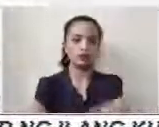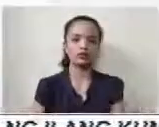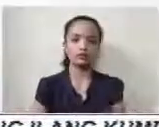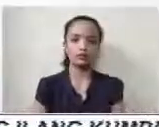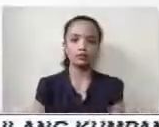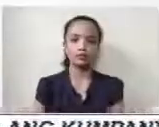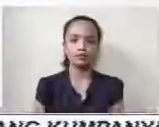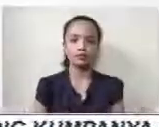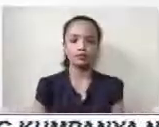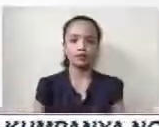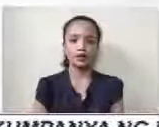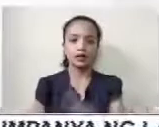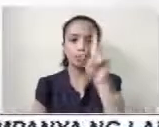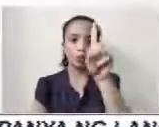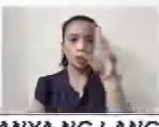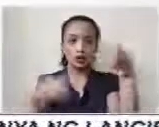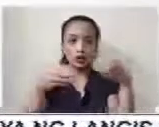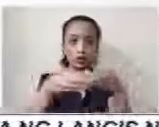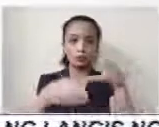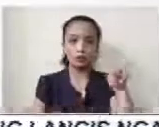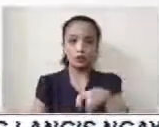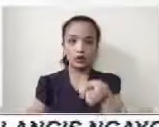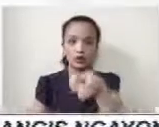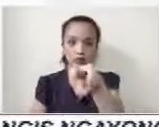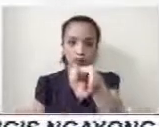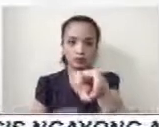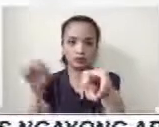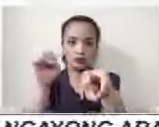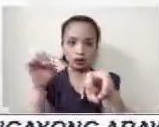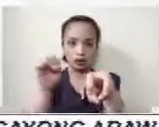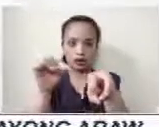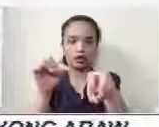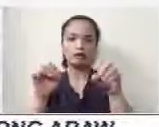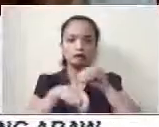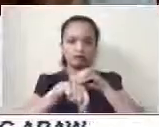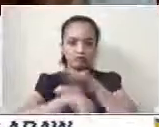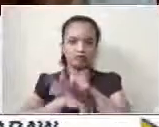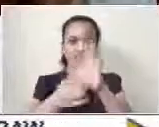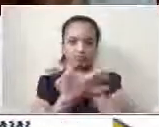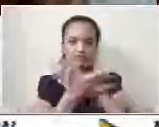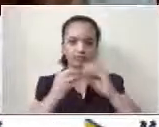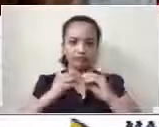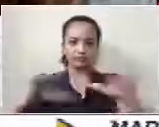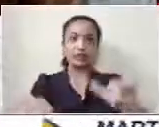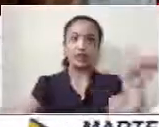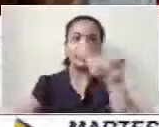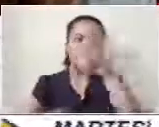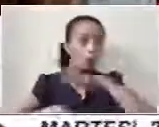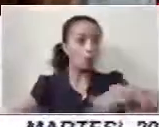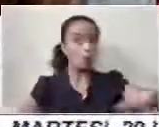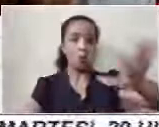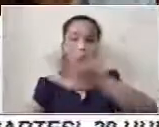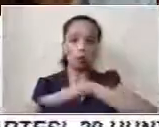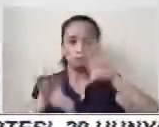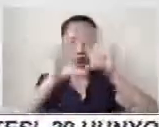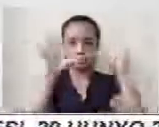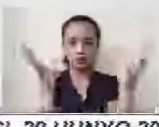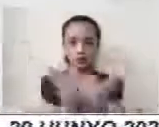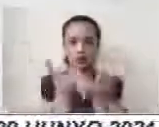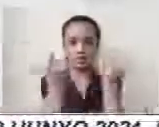ang nagtatrabaho sa sektor ng turismo. Marami sa kanila ang nawalan ng hanap buhay. Ang traveler at musician na si Jojo